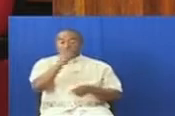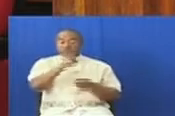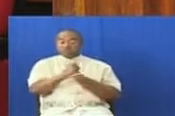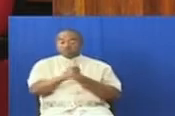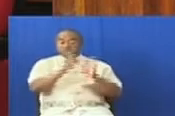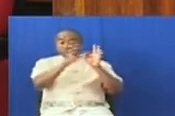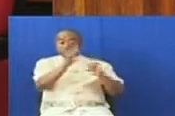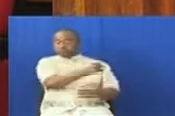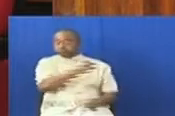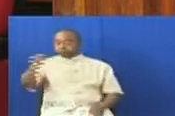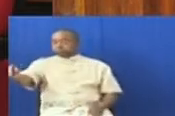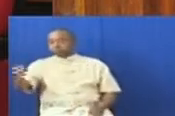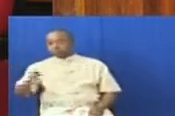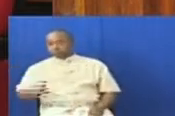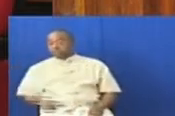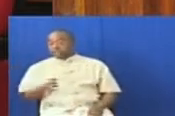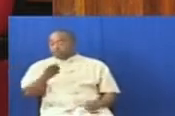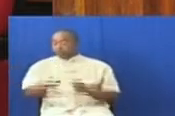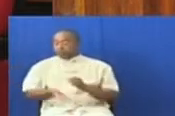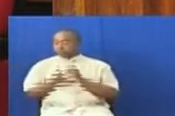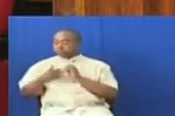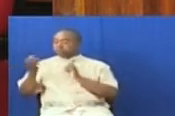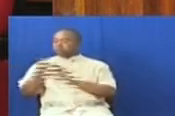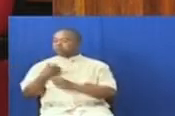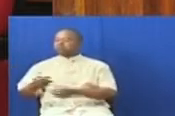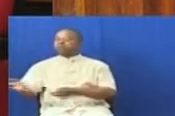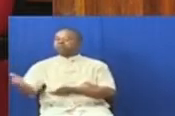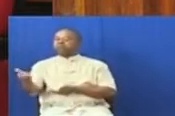kuweza kukusanya mapato ya halmashauri zetu.